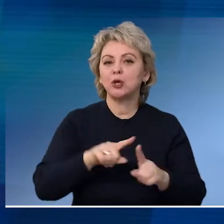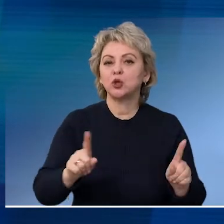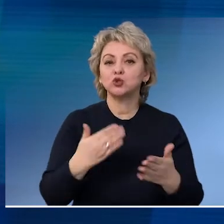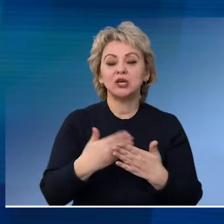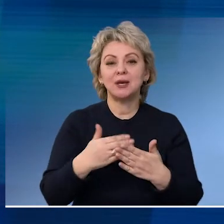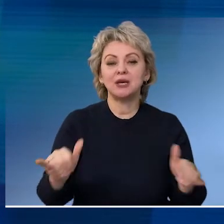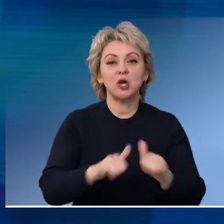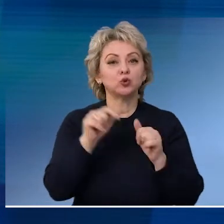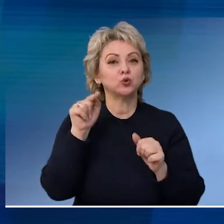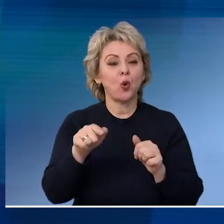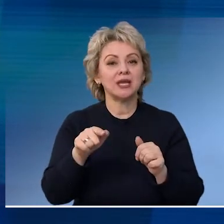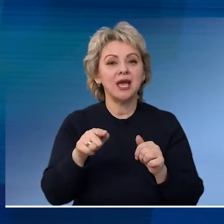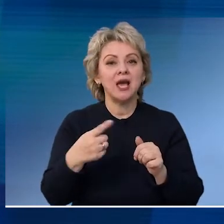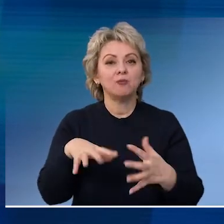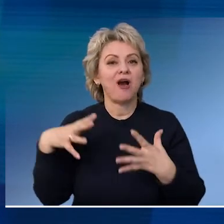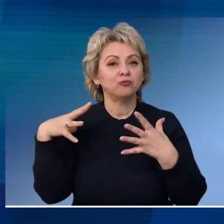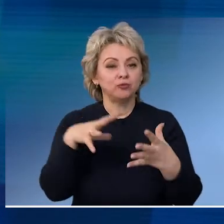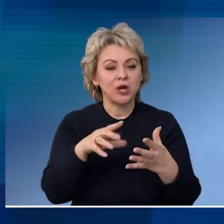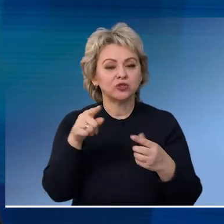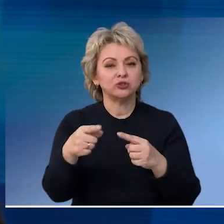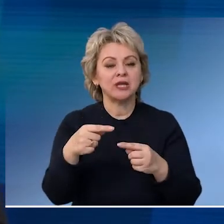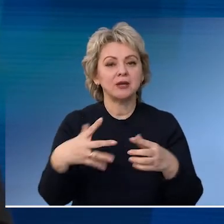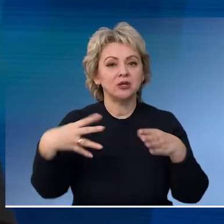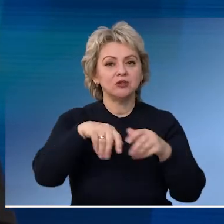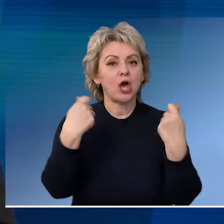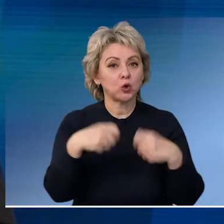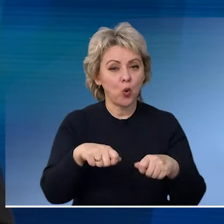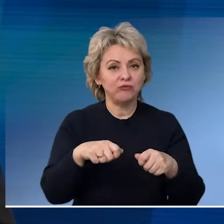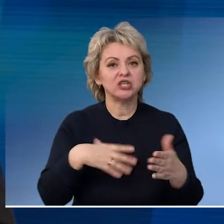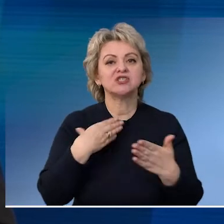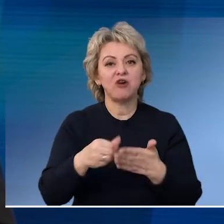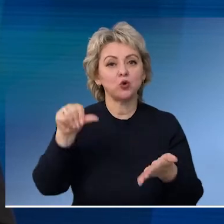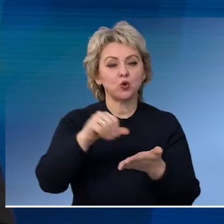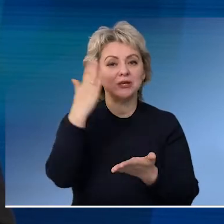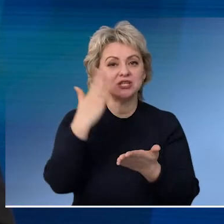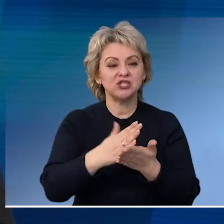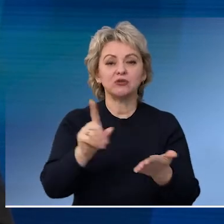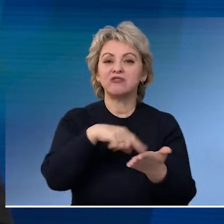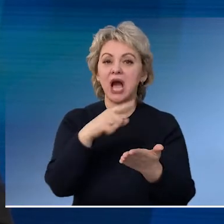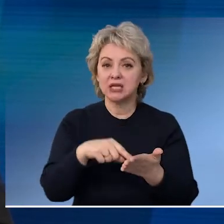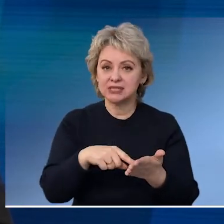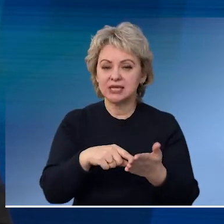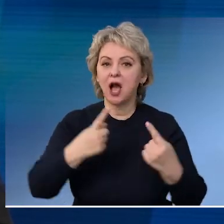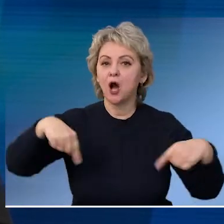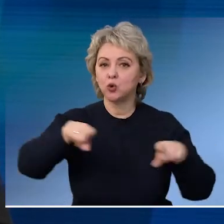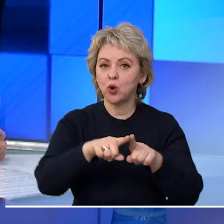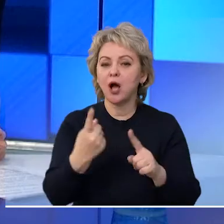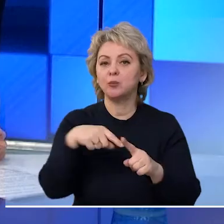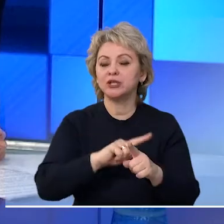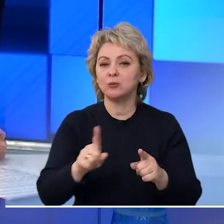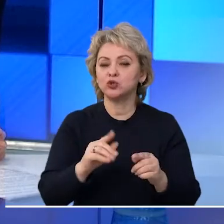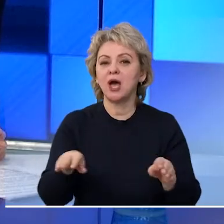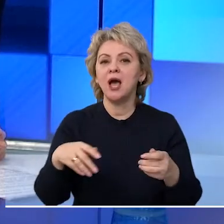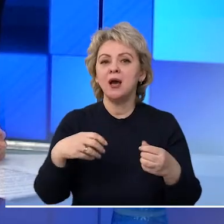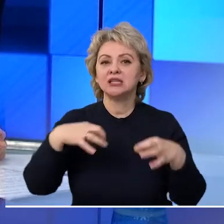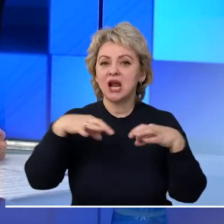территориях, потому что, например, развитие той же мобильной торговли, угу. да, оно свою роль несет в городских округах, потому